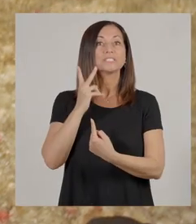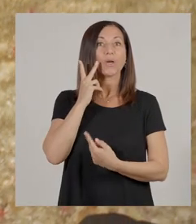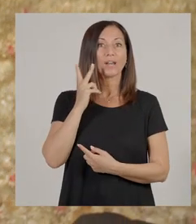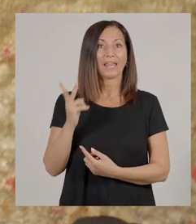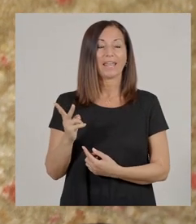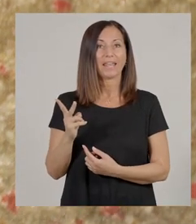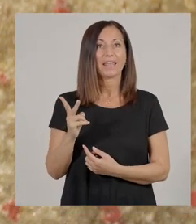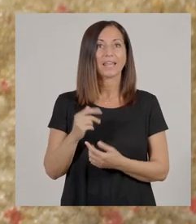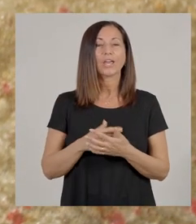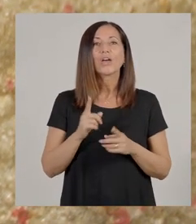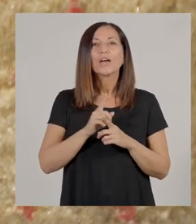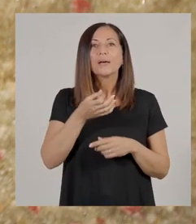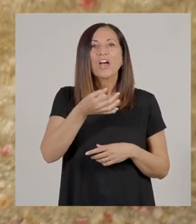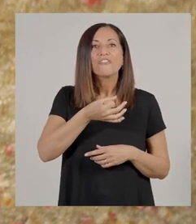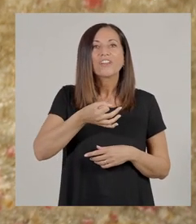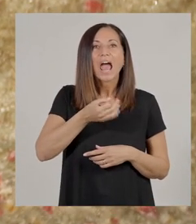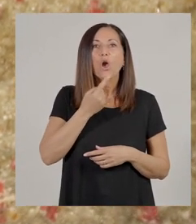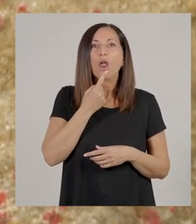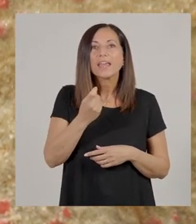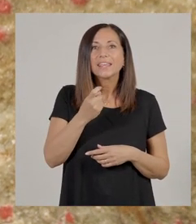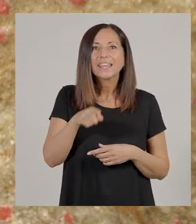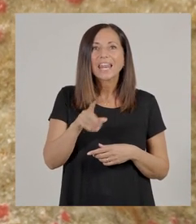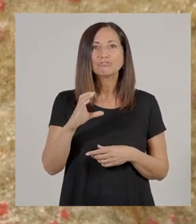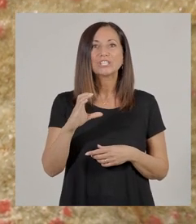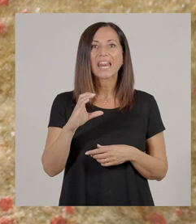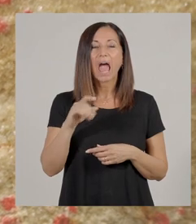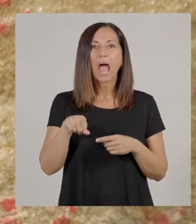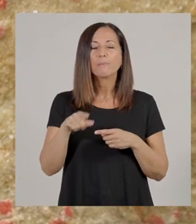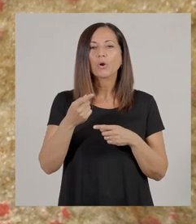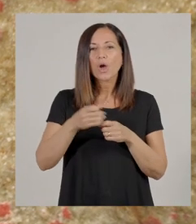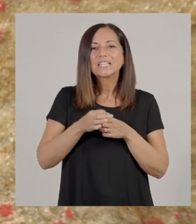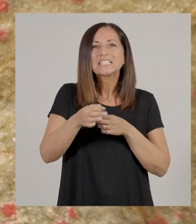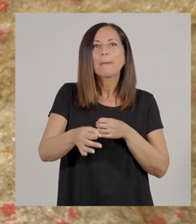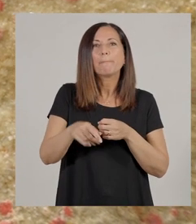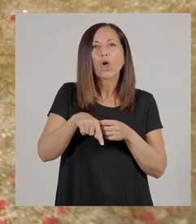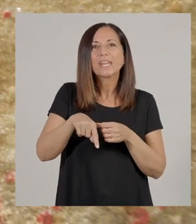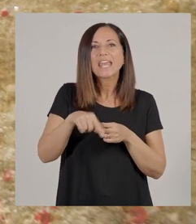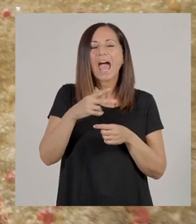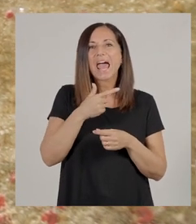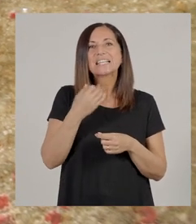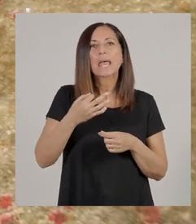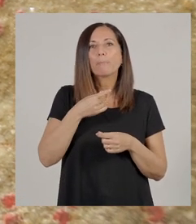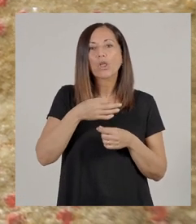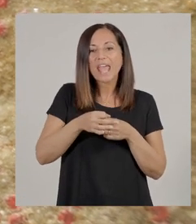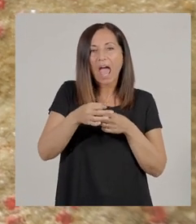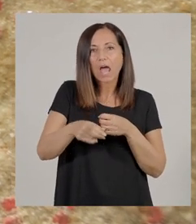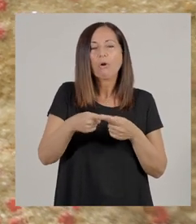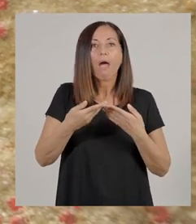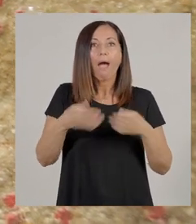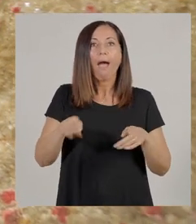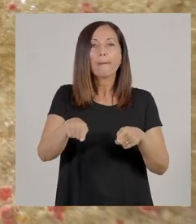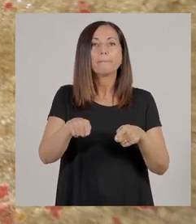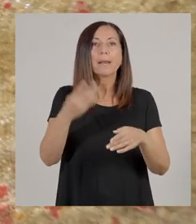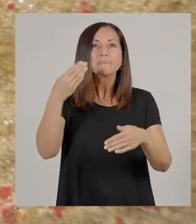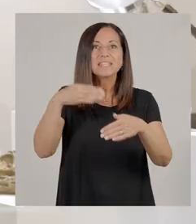un'esposizione, le fragoline di cinabro di Catabbia, una piccola frazione qui di Sempronano, dove era stata aperta